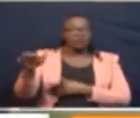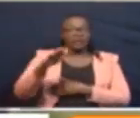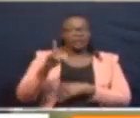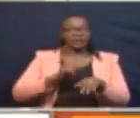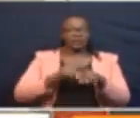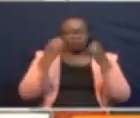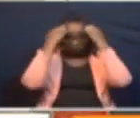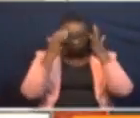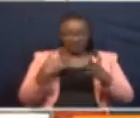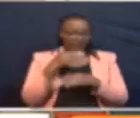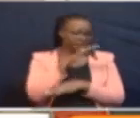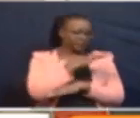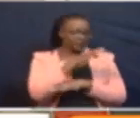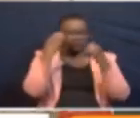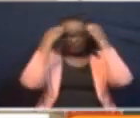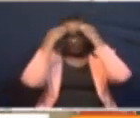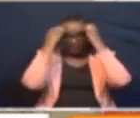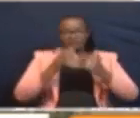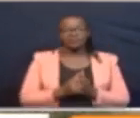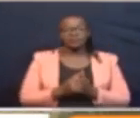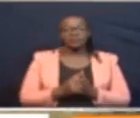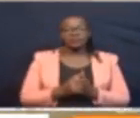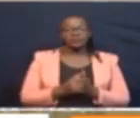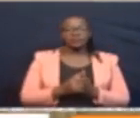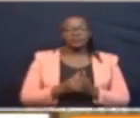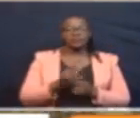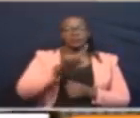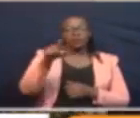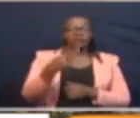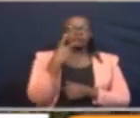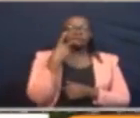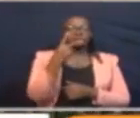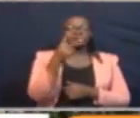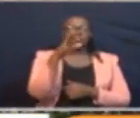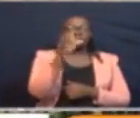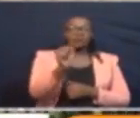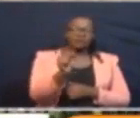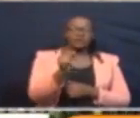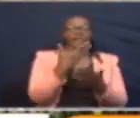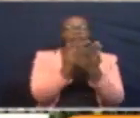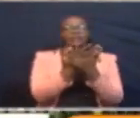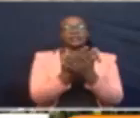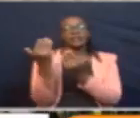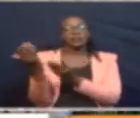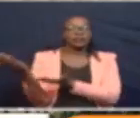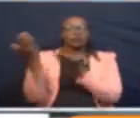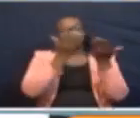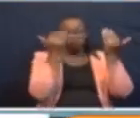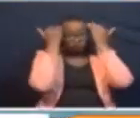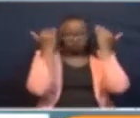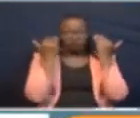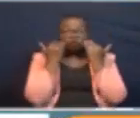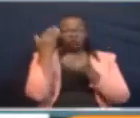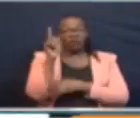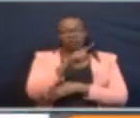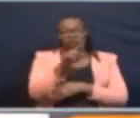studies. Wanafunzi wapatao 125 kutoka shule mbalimbali wametiwa nguvuni na wanatarajiwa kufikishwa mahakamani kwa makosa